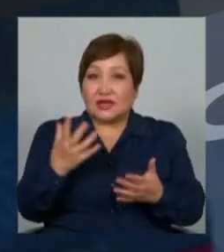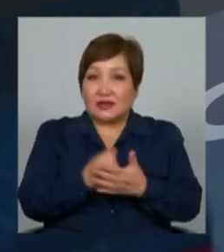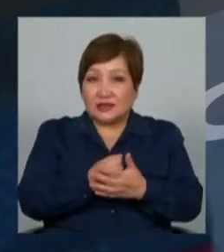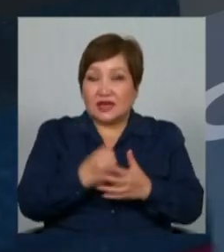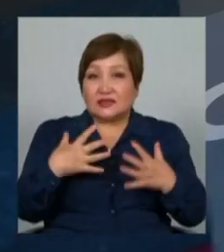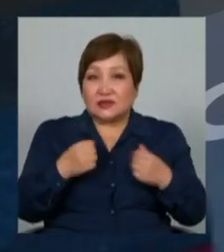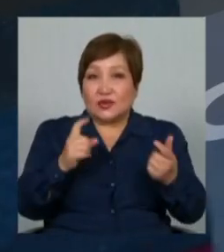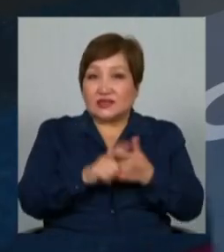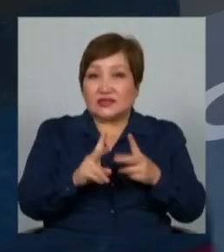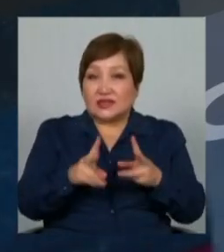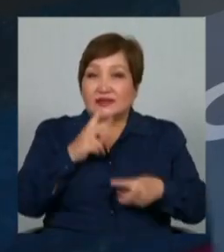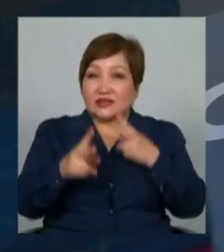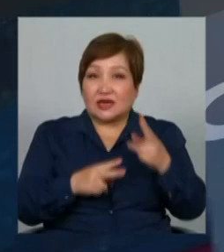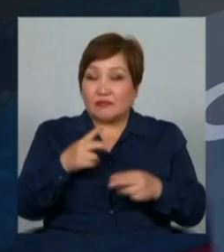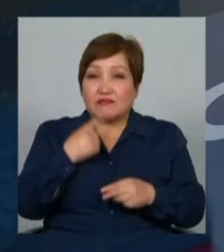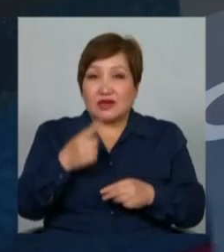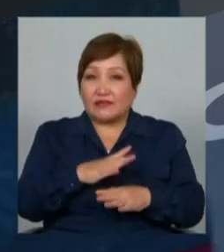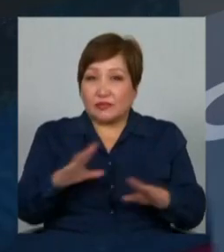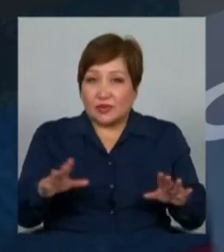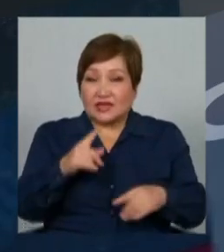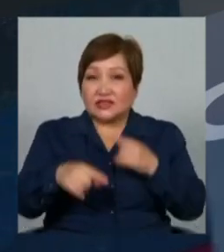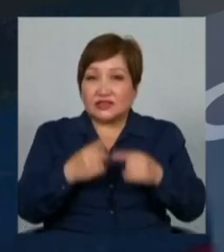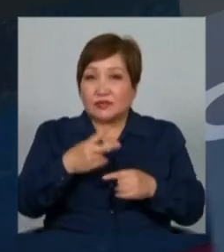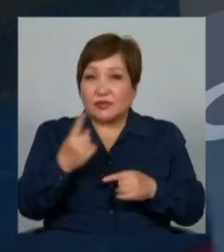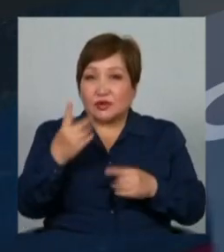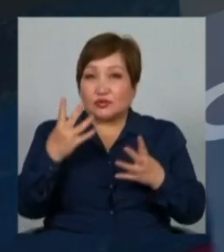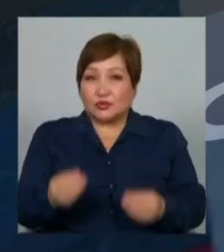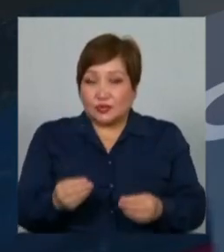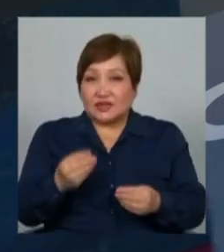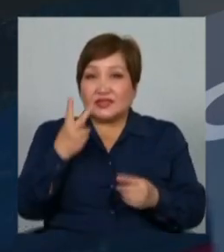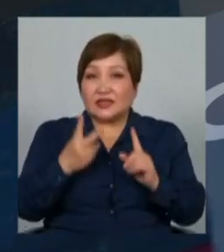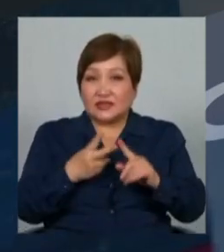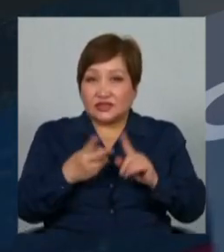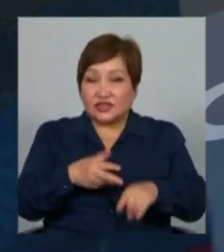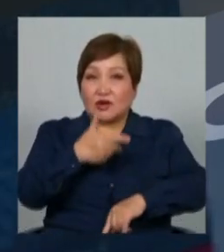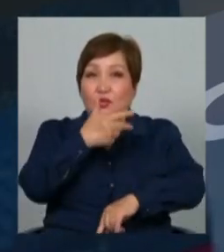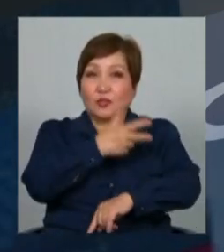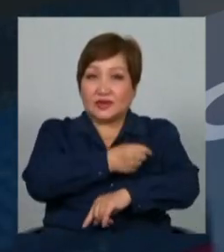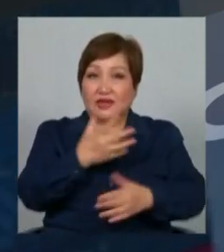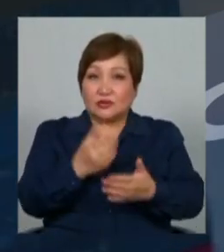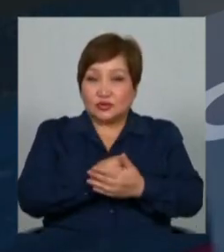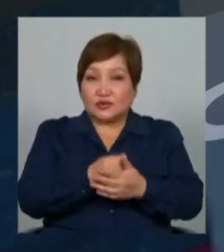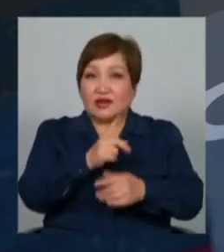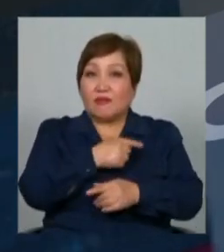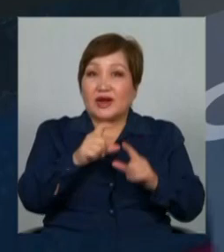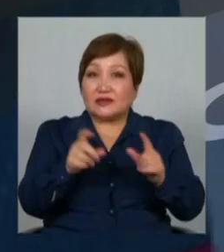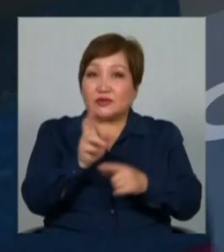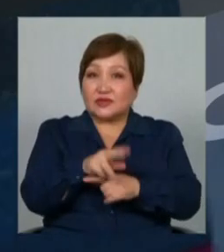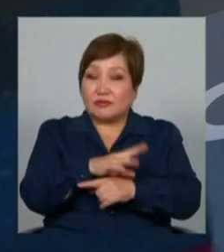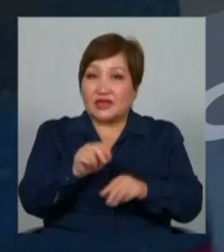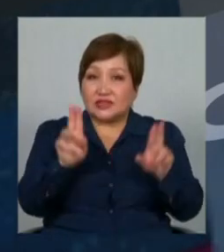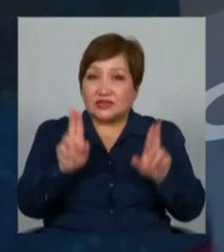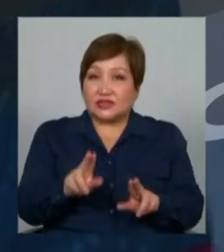қатысты ешқандай шағым айтпапты. Ал 21 күннен кейін ол екпенің екінші компонентін алу үшін емханаға барған. Барлығы ережеге